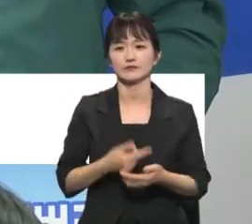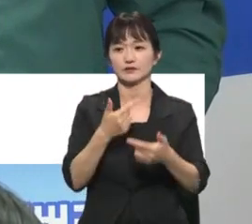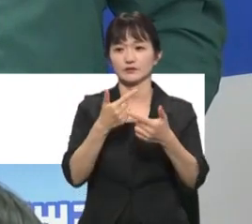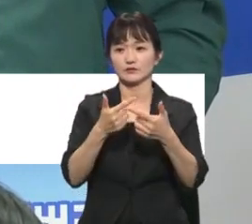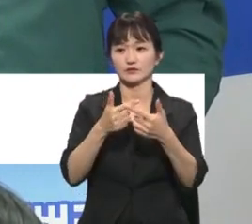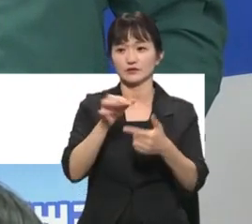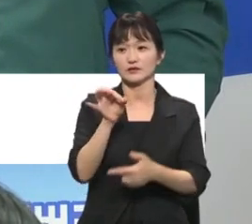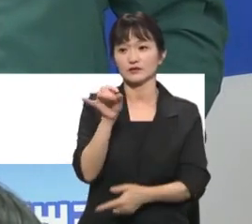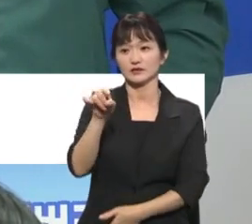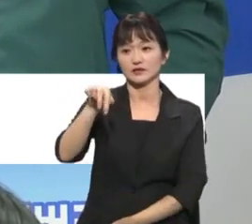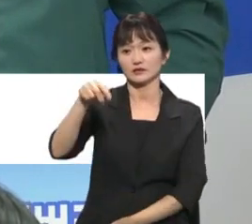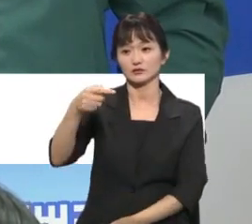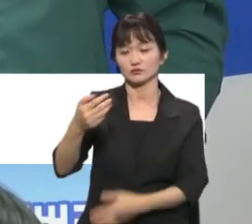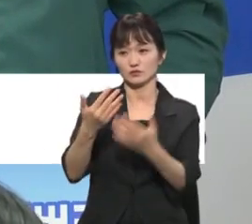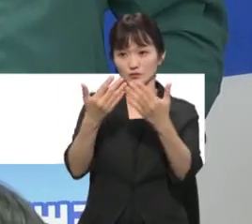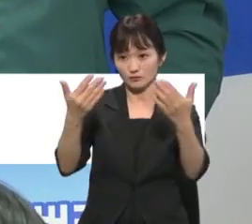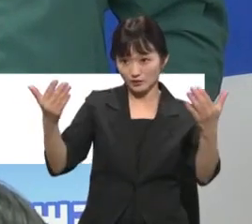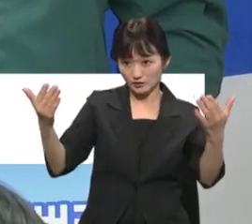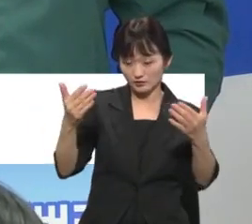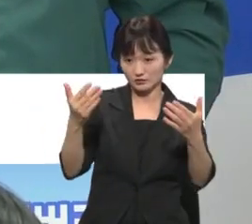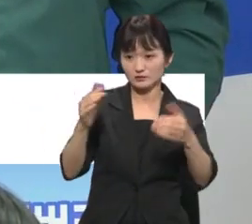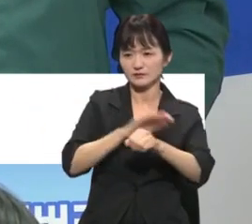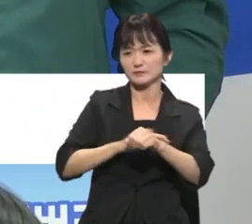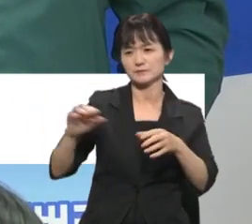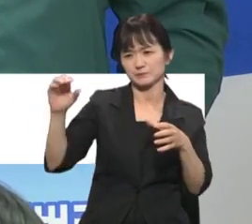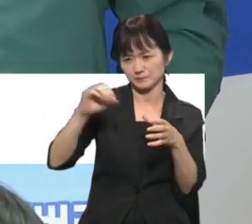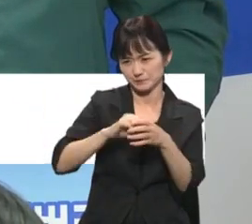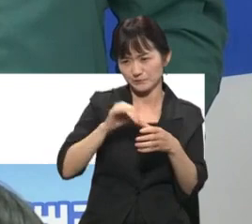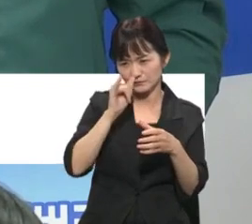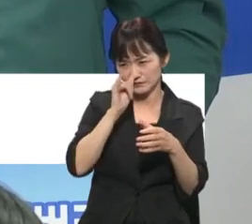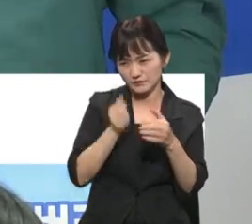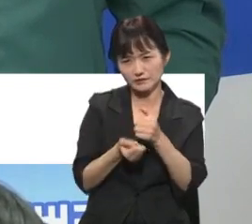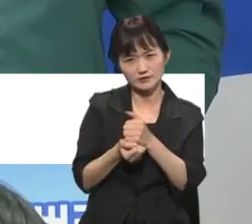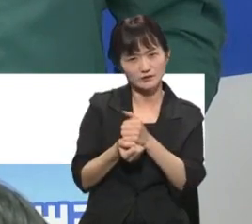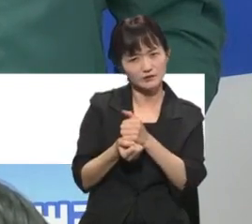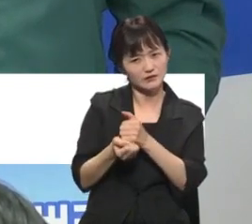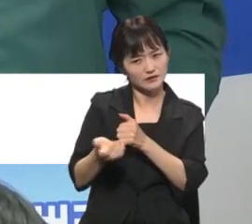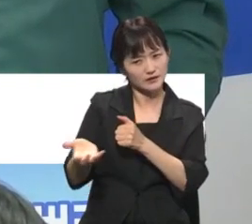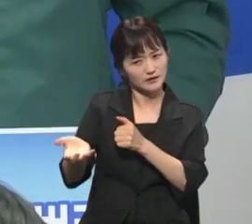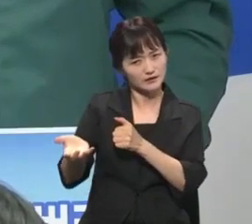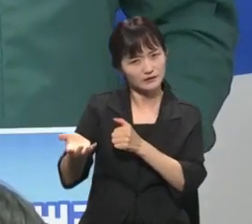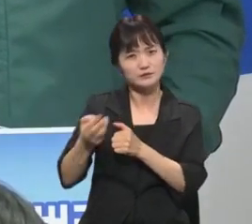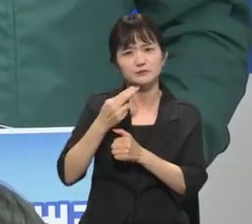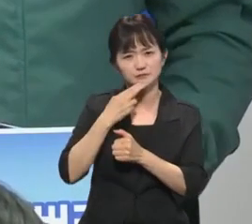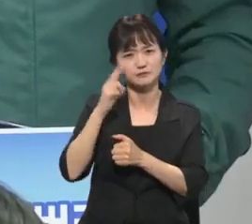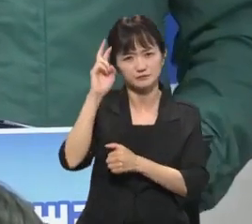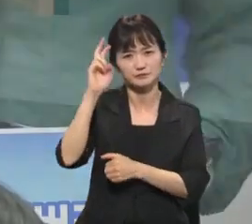대해서 그런 부분이 잘 반영될 수 있을 거여서 영향을 주지 않을 것이라고 생각합니다